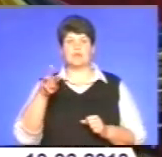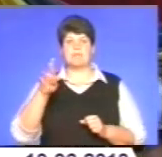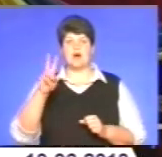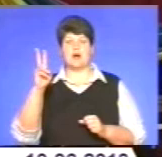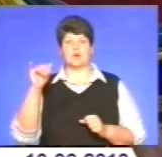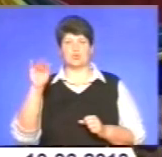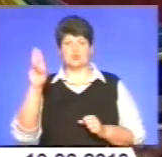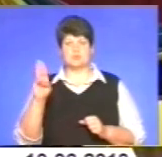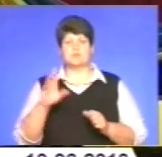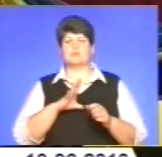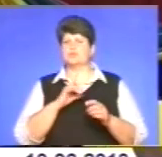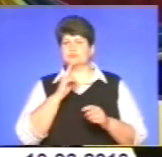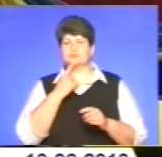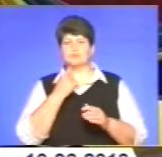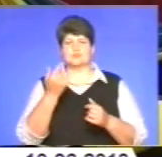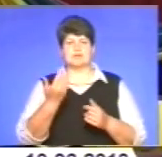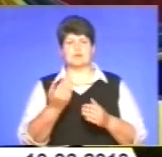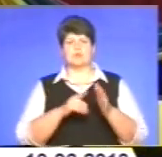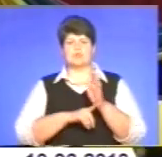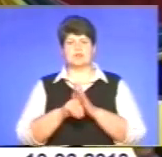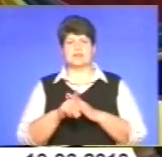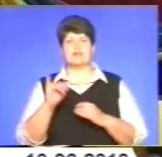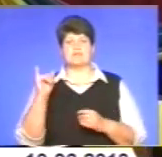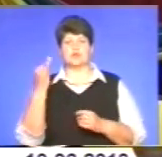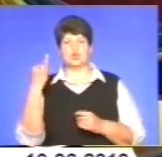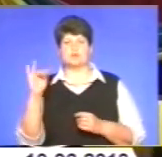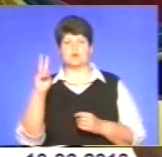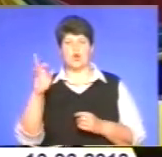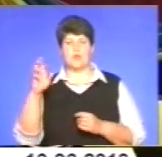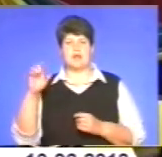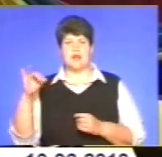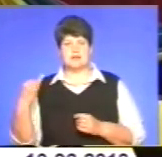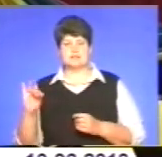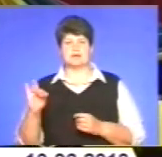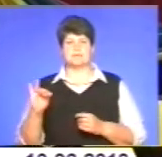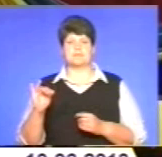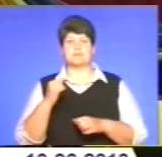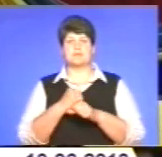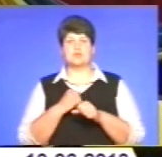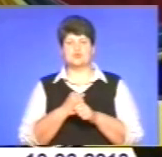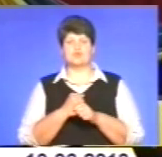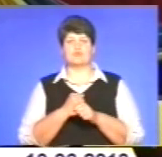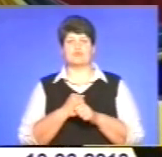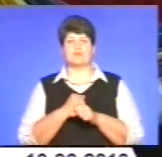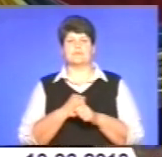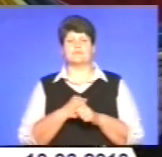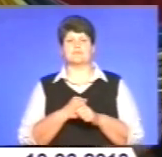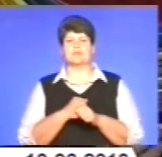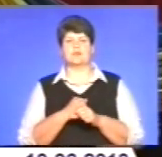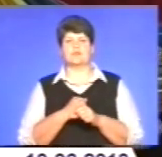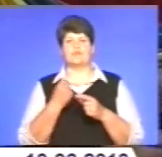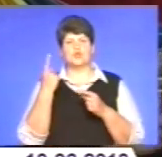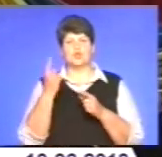було з ними почати, тому що Іван Йосипович Кобилянський, він працював в одному стилі і динаміку,